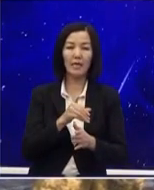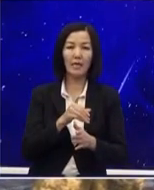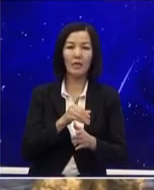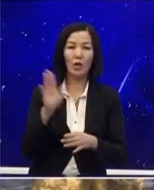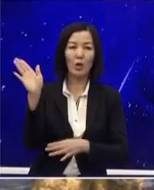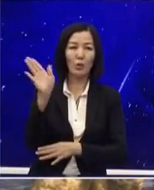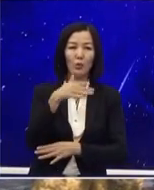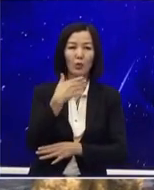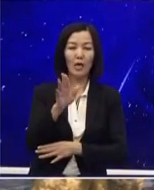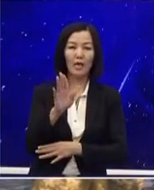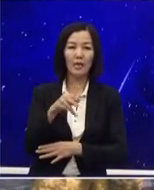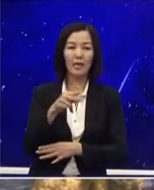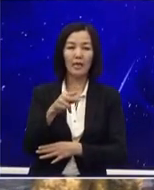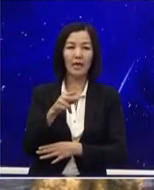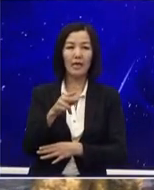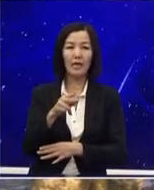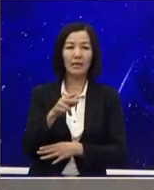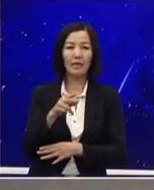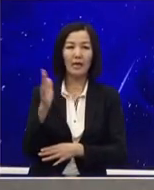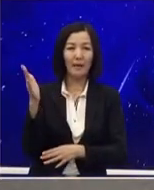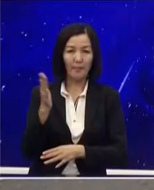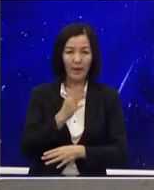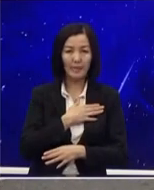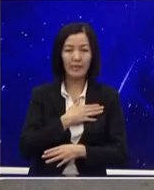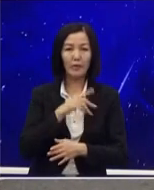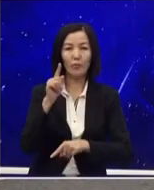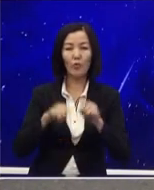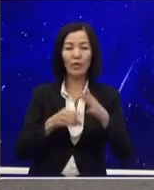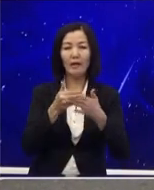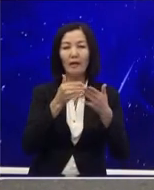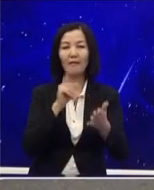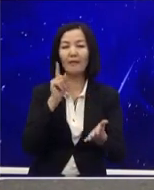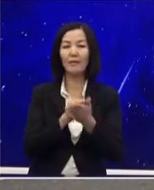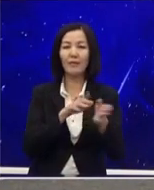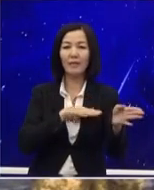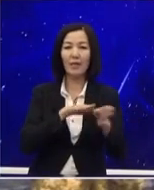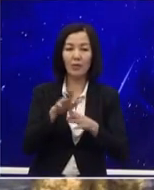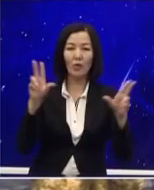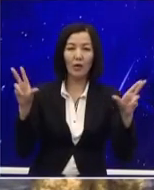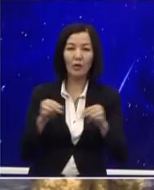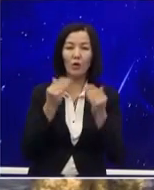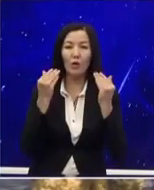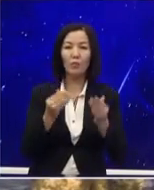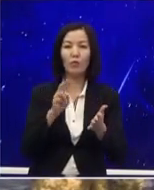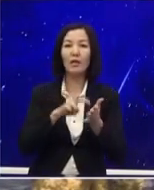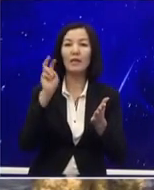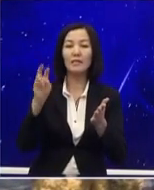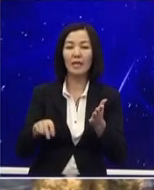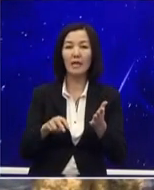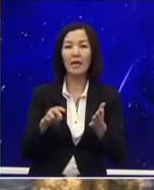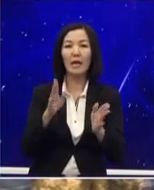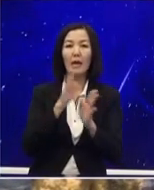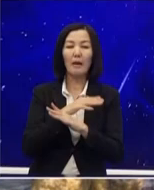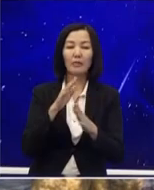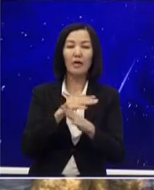тудың алдында бас иді. Осыдан дәл бір жыл бұрын отан үшін қызмет етуге ант қабылдаған сарбаздар бүгін қимастықпен қоштасты. Қапшағай